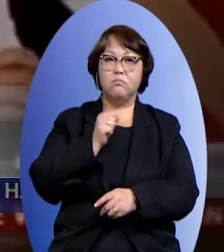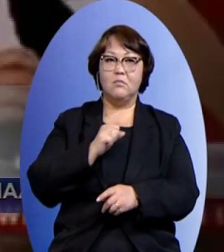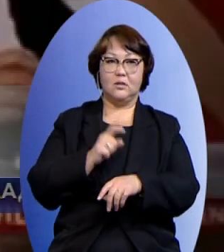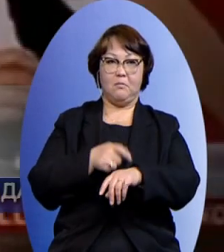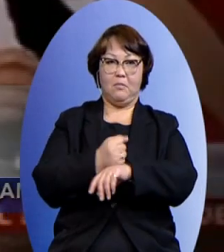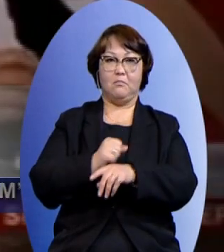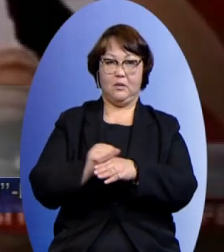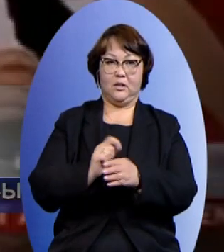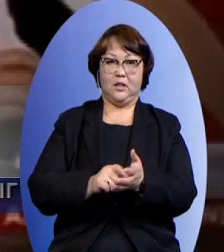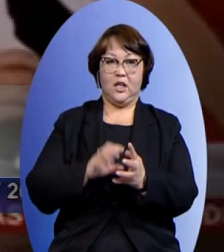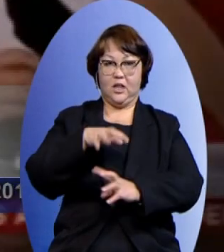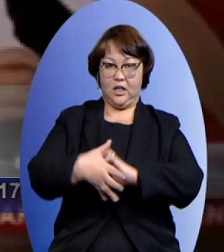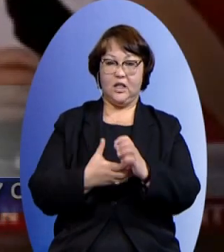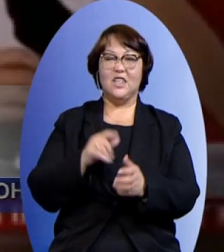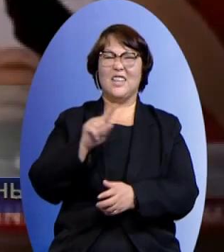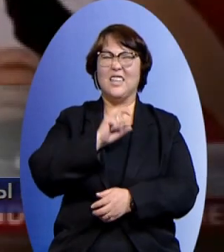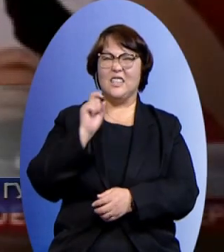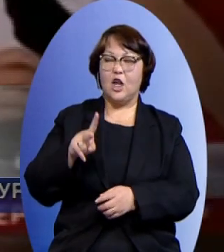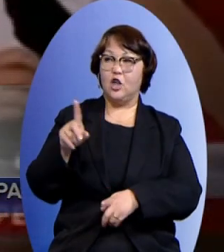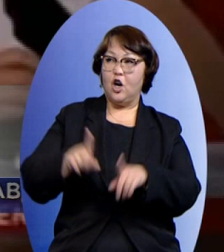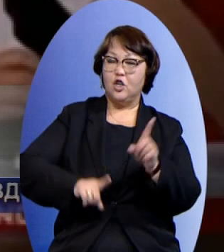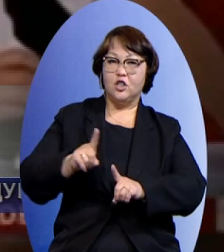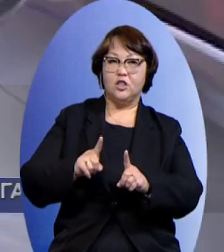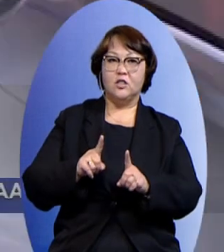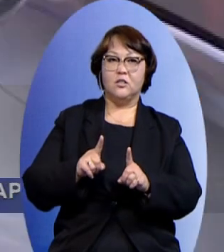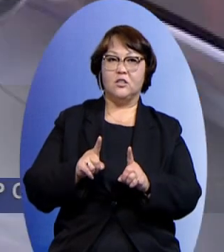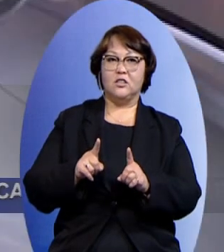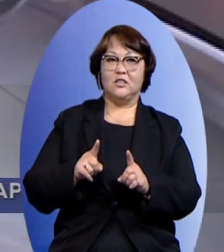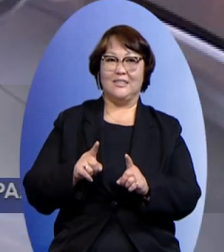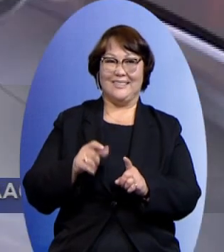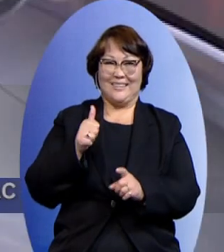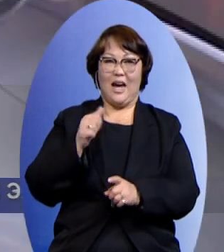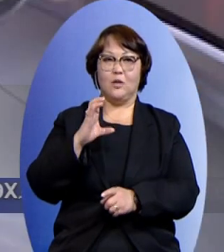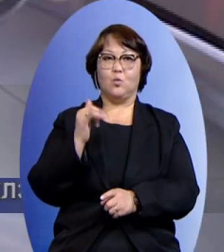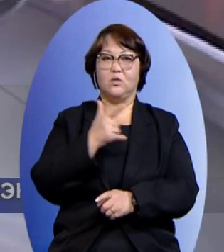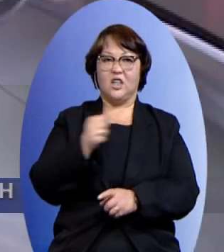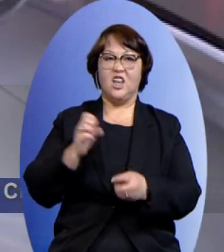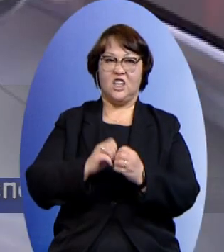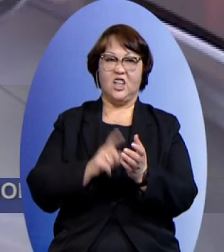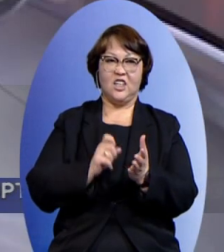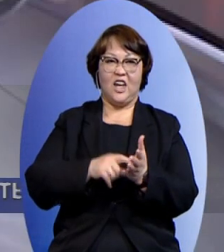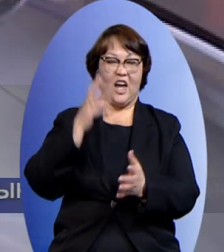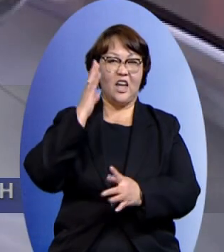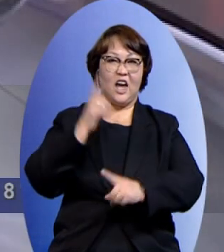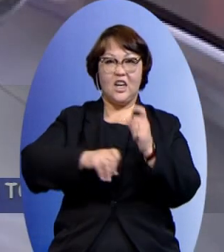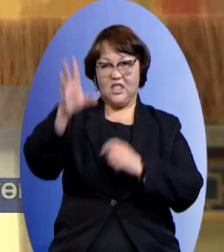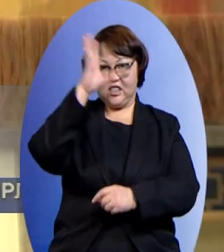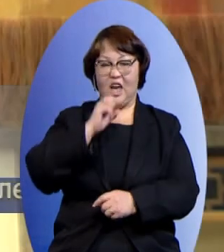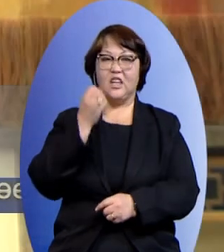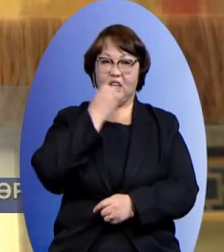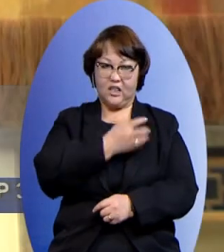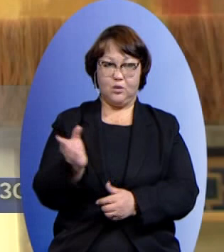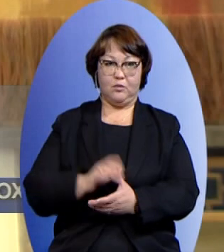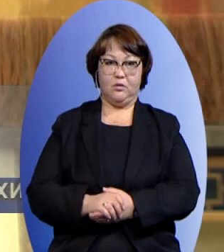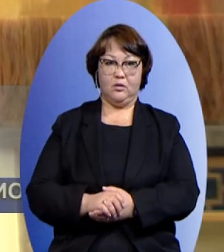гол нь дэлхийн зах зээлд өрсөлдөхүй хэмжээний сурталчилгаа хэрэгтэй гэдгийг гадаад харилцааны сайд тодтгож байна. Энэ чинь үзэгчдийн анхаарлын